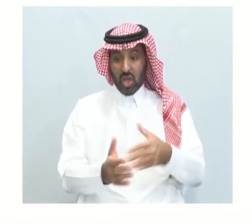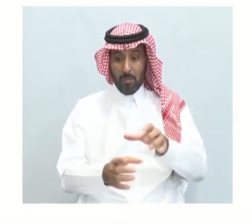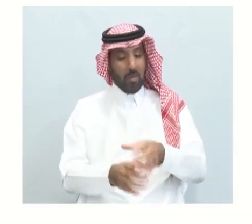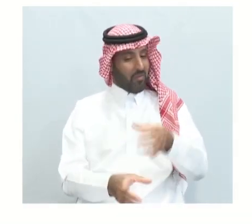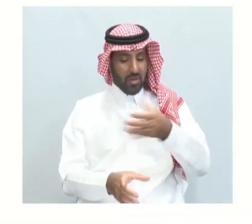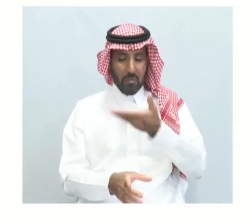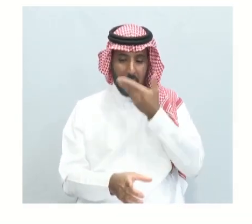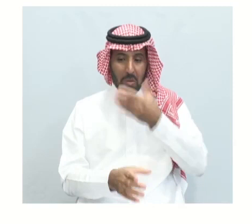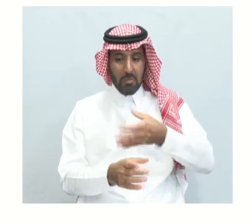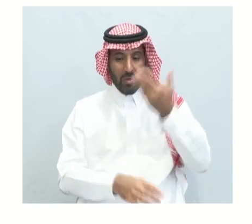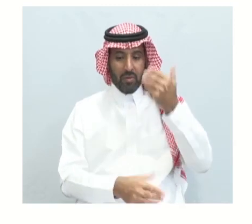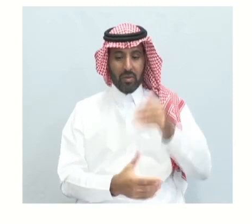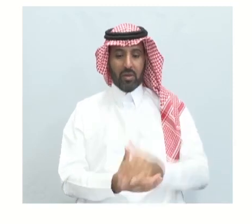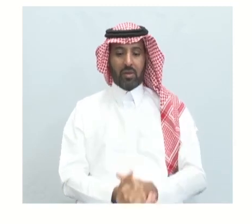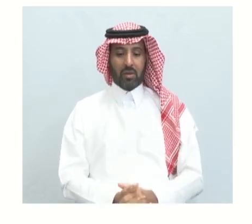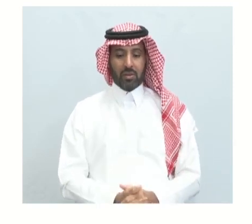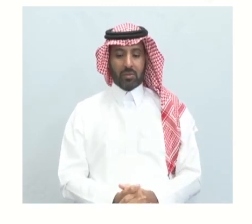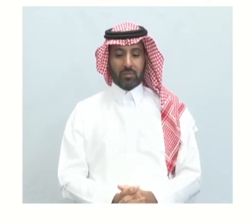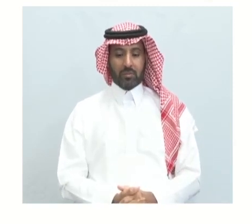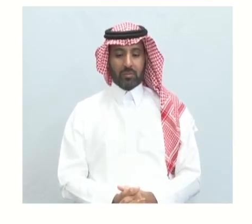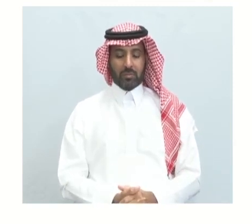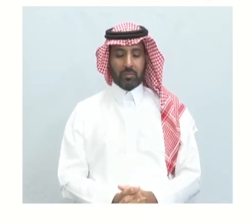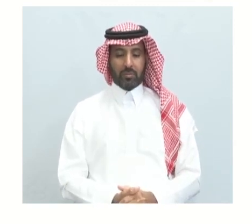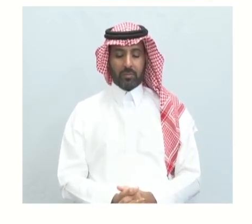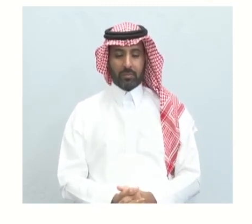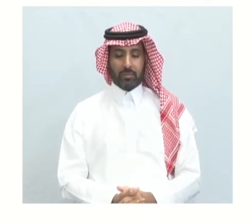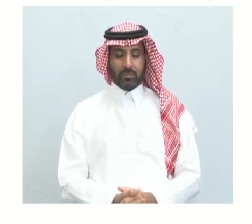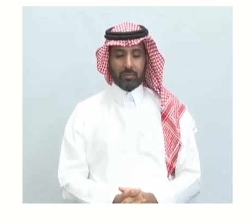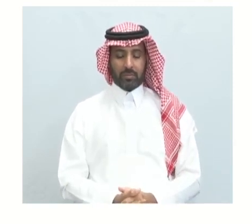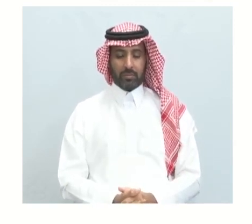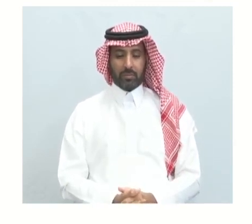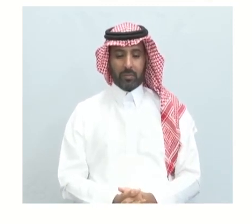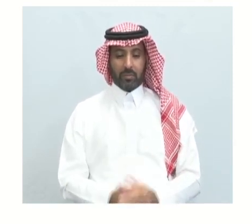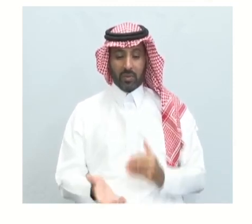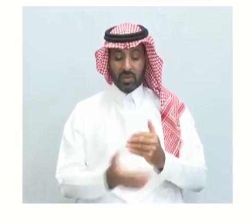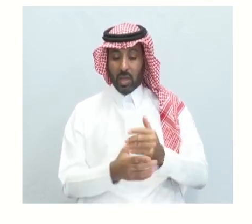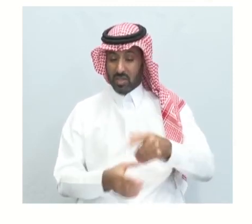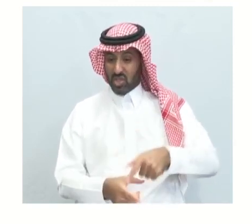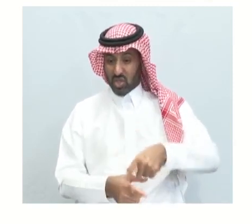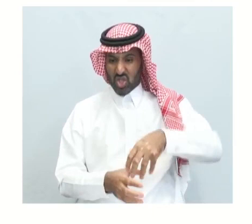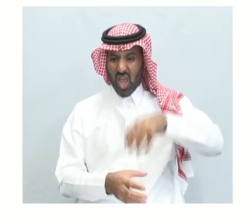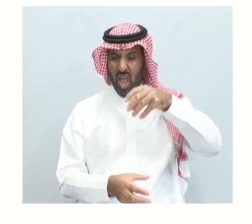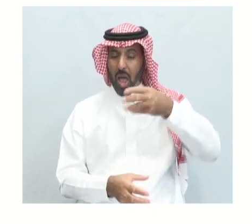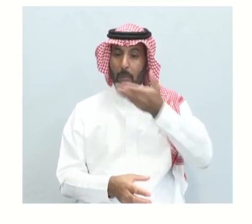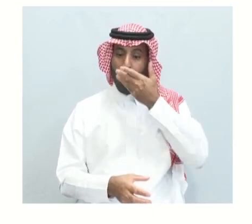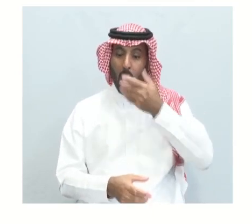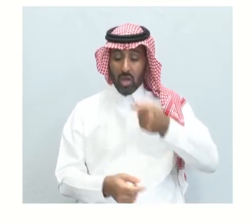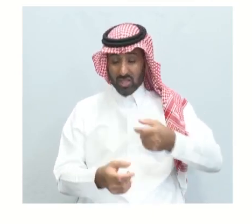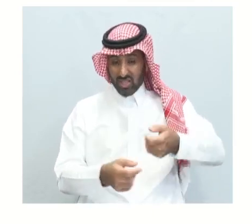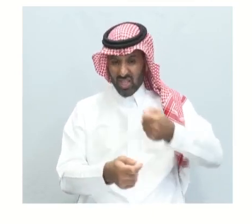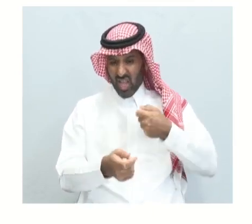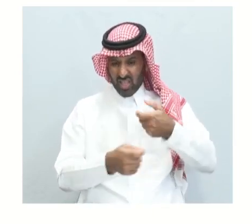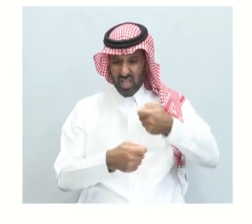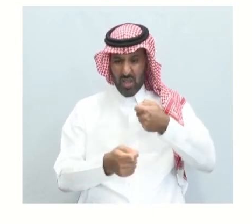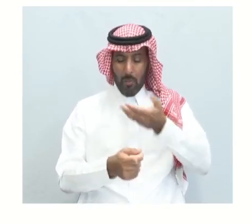المنسوب المياه الجوفيه في الاستعمال الجائر اذا كان